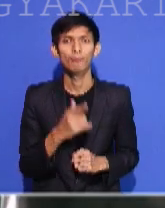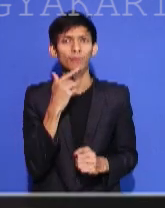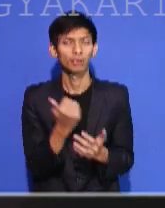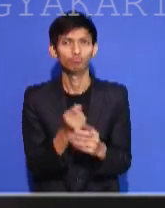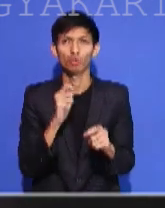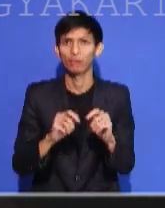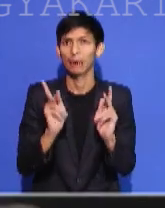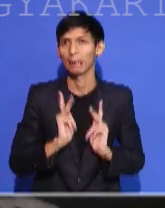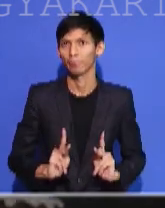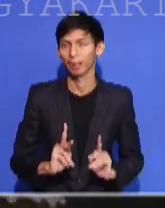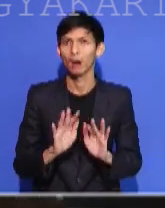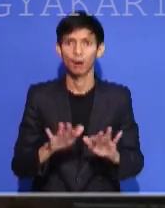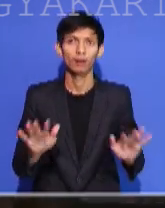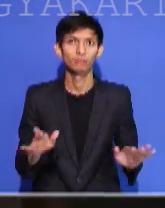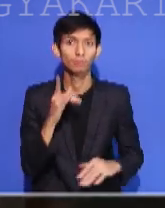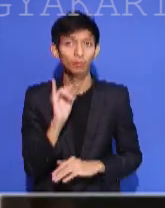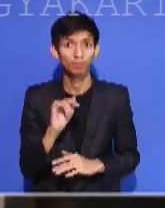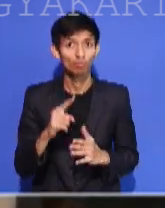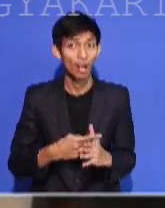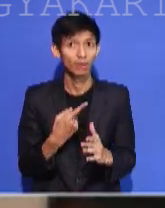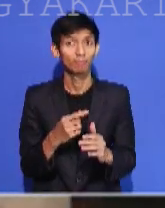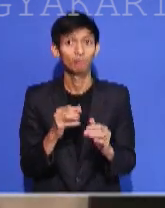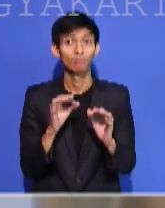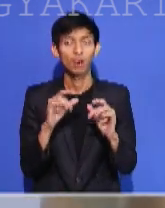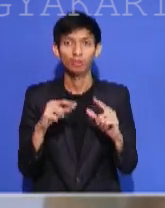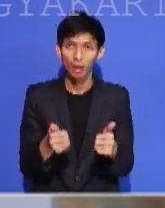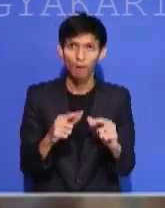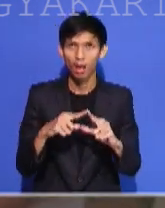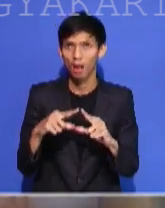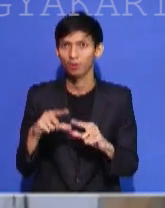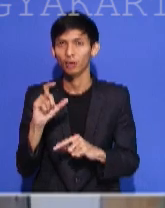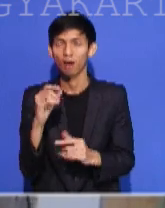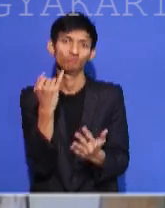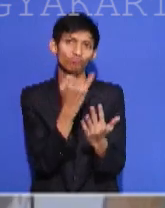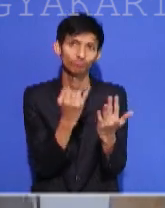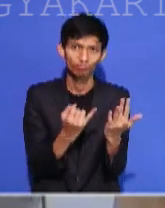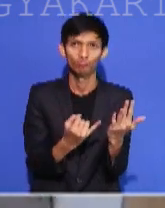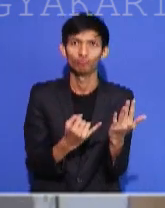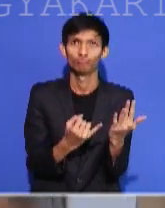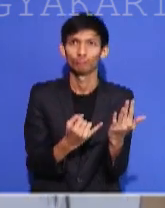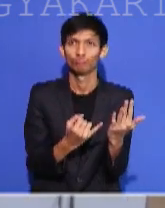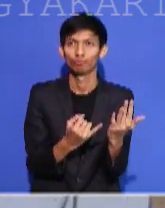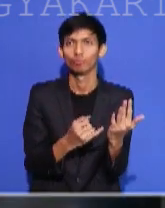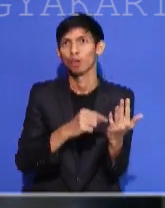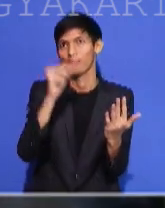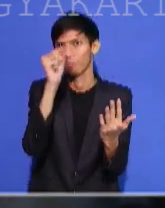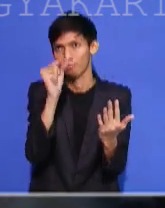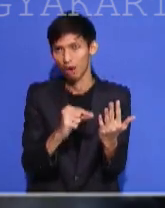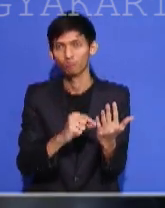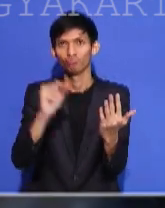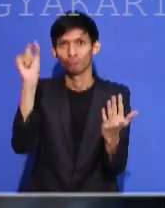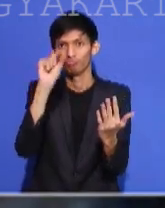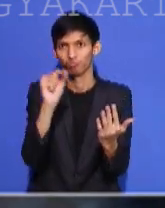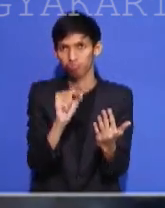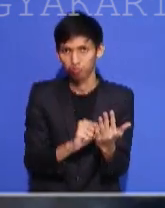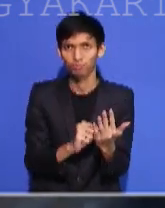karakter anak. Seperti dari mulai mempersiapkan alat, metode menggambar yang hanya menggunakan garis lurus dan garis lengkung hingga merapikan